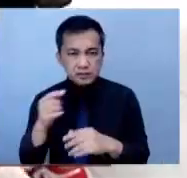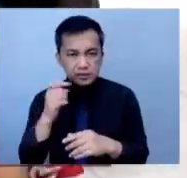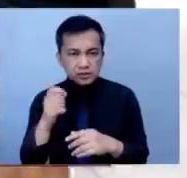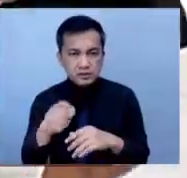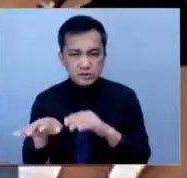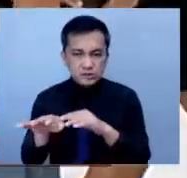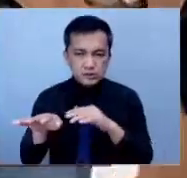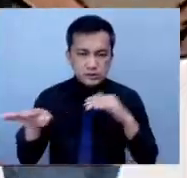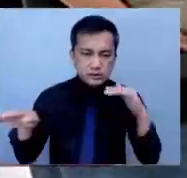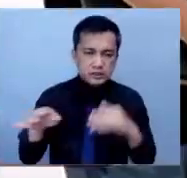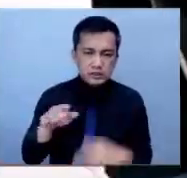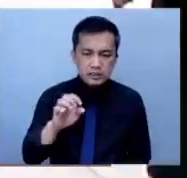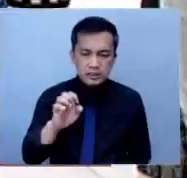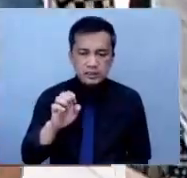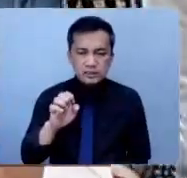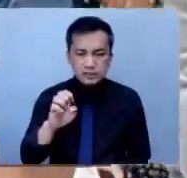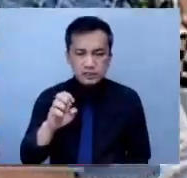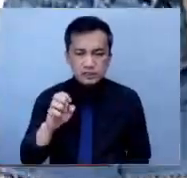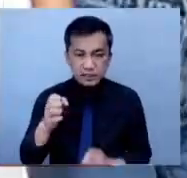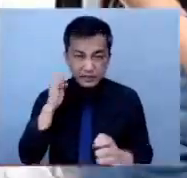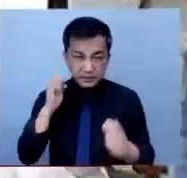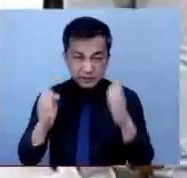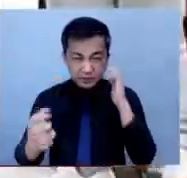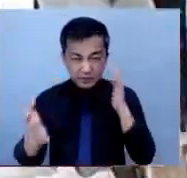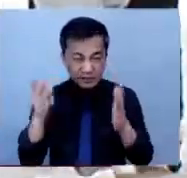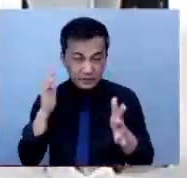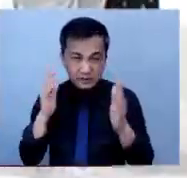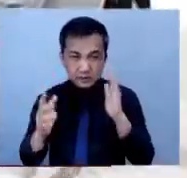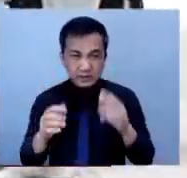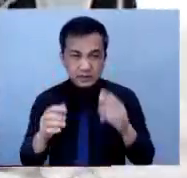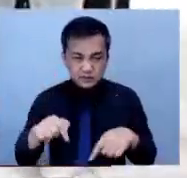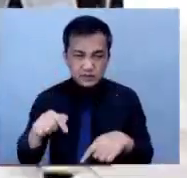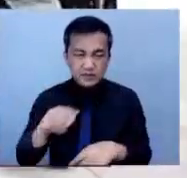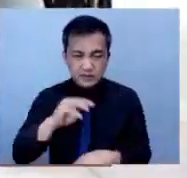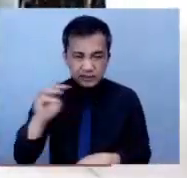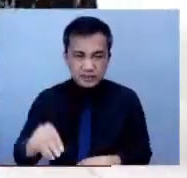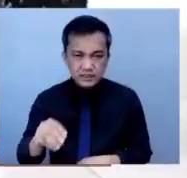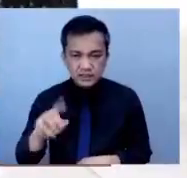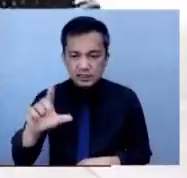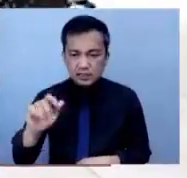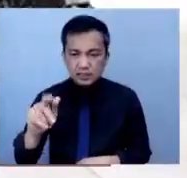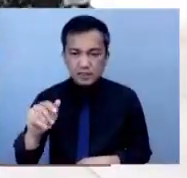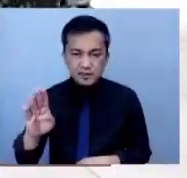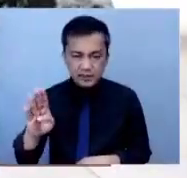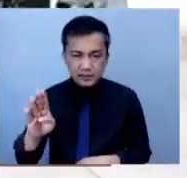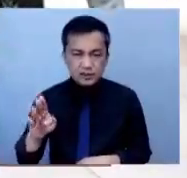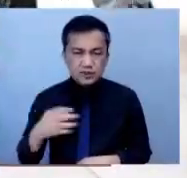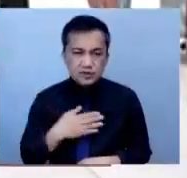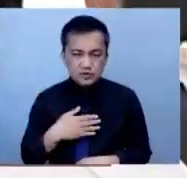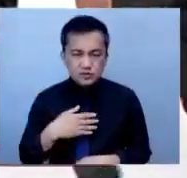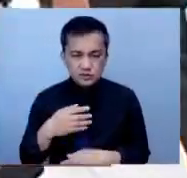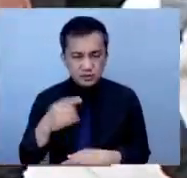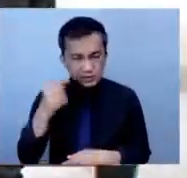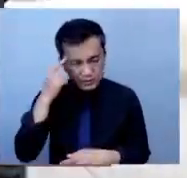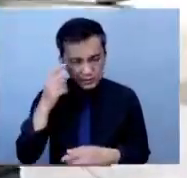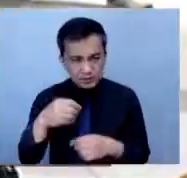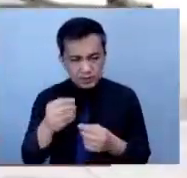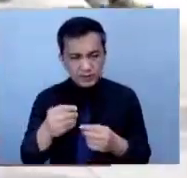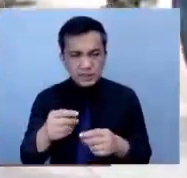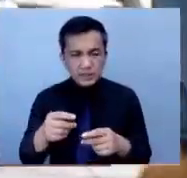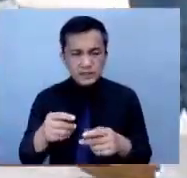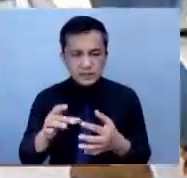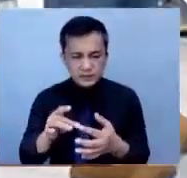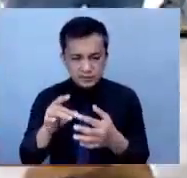expressway at dito sa Metro Manila. Ang LTFRB naman balak magbigay ng dagdag na special permits para mas maraming